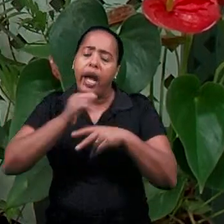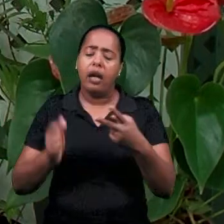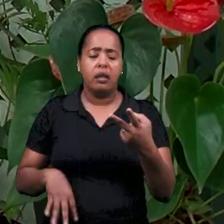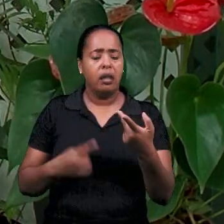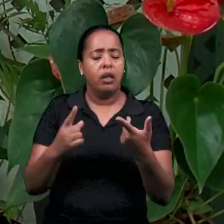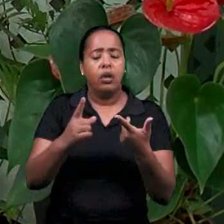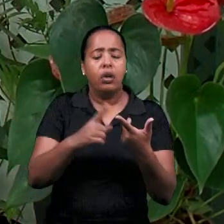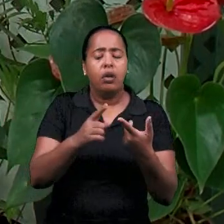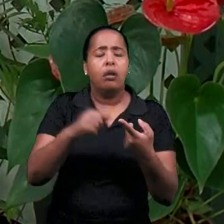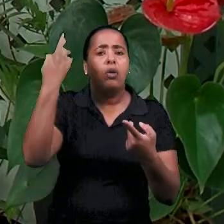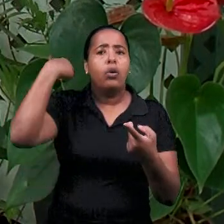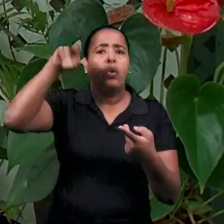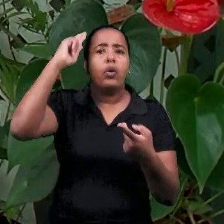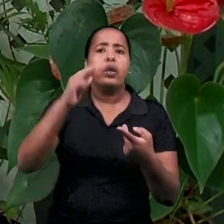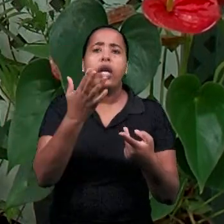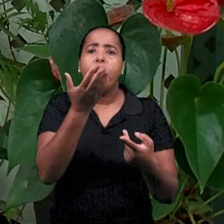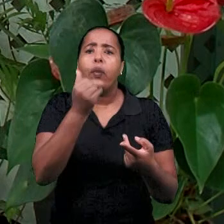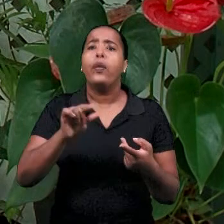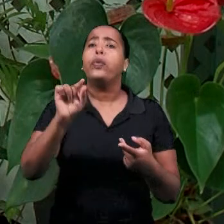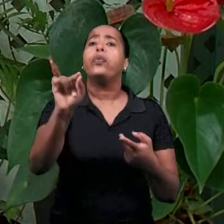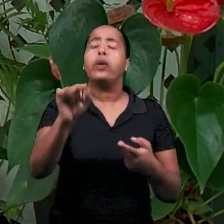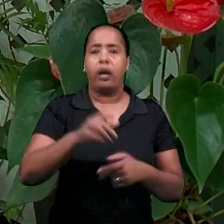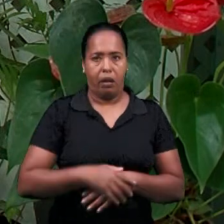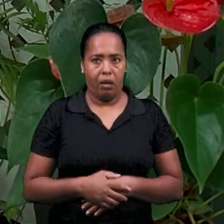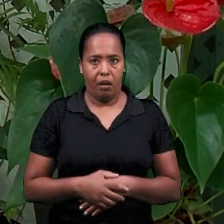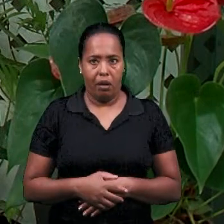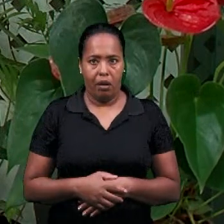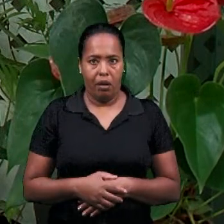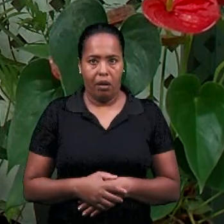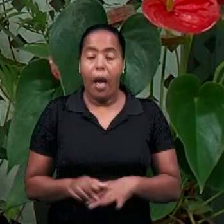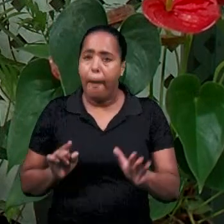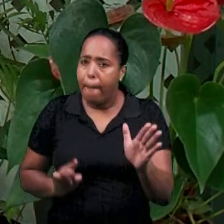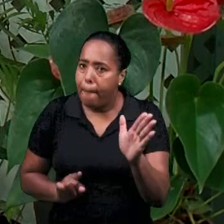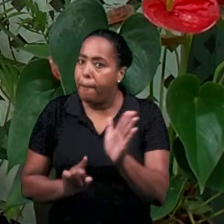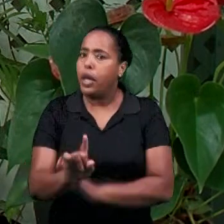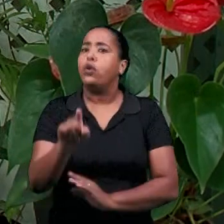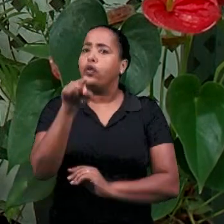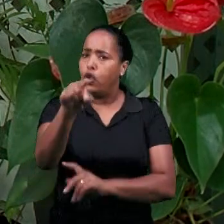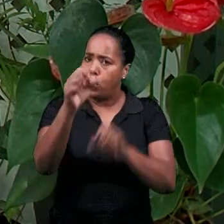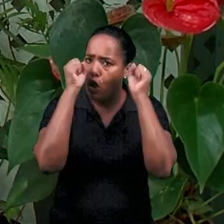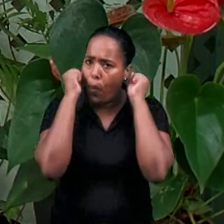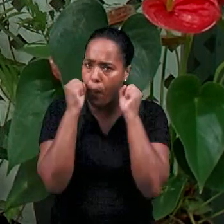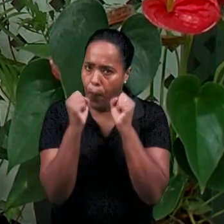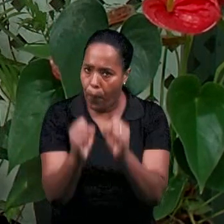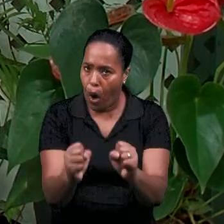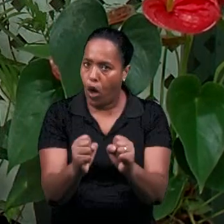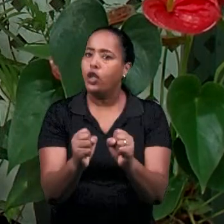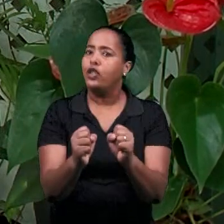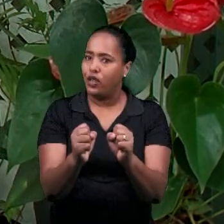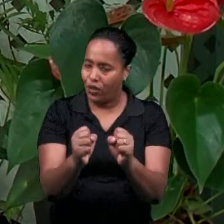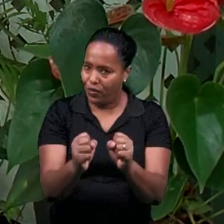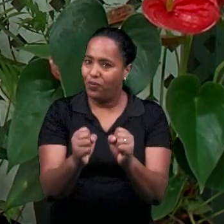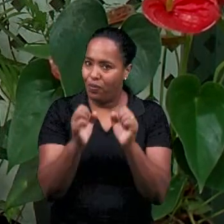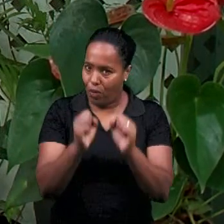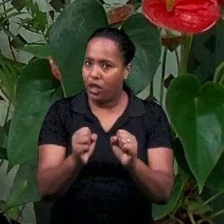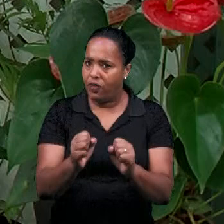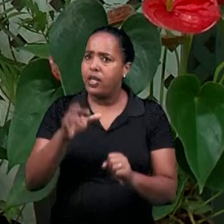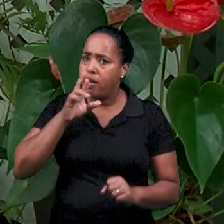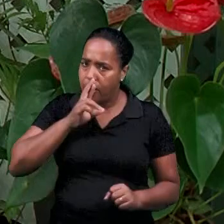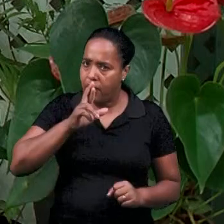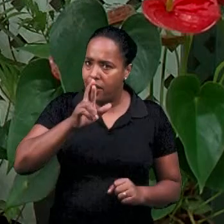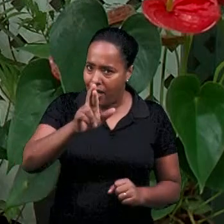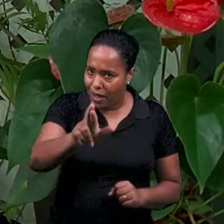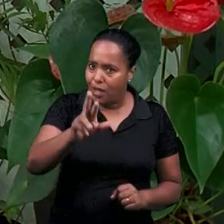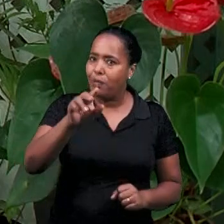mange de la viande et l'agneau mange quoi? Regardez, ce sont des questions que vous pouvez faire et le Seigneur va vous répondre.